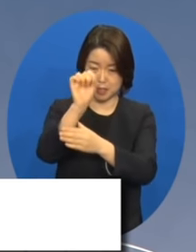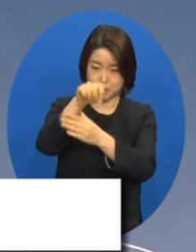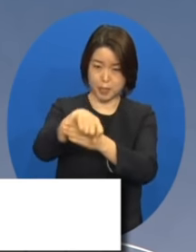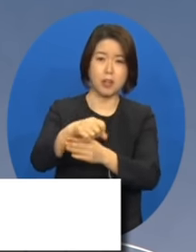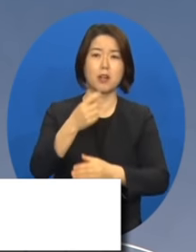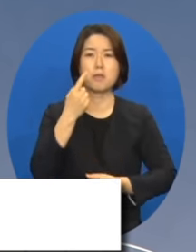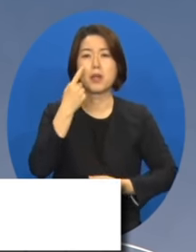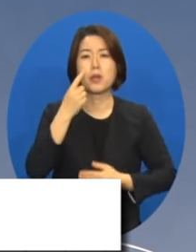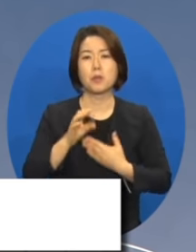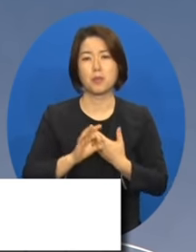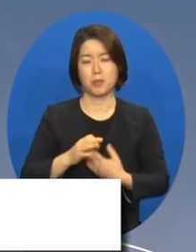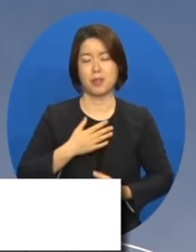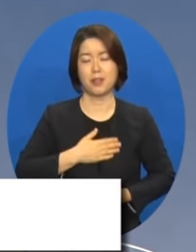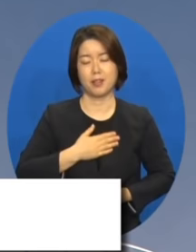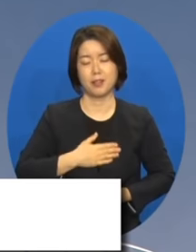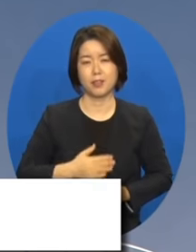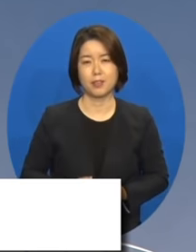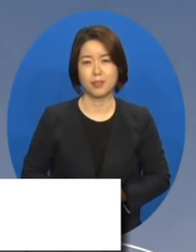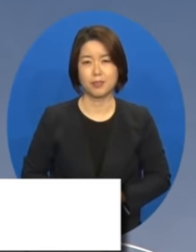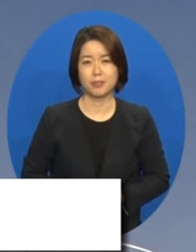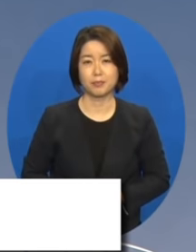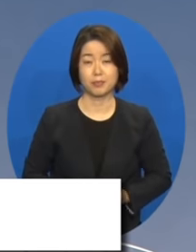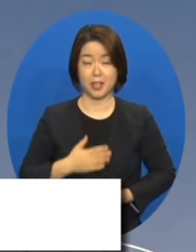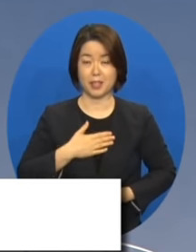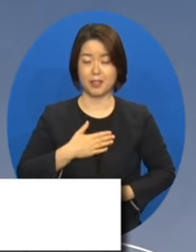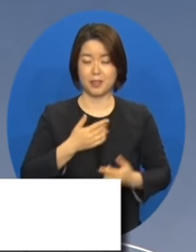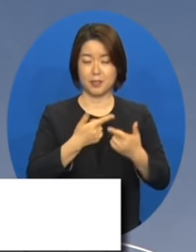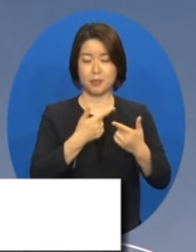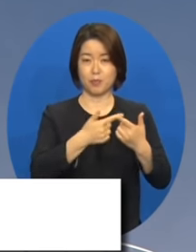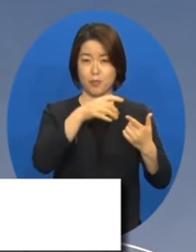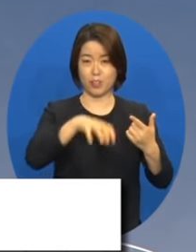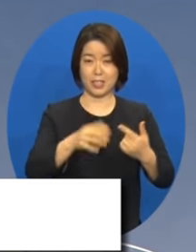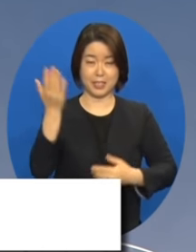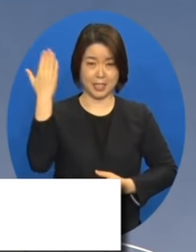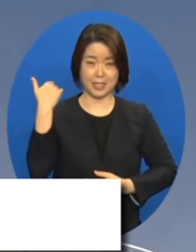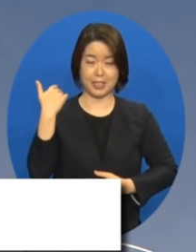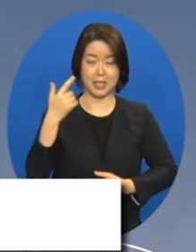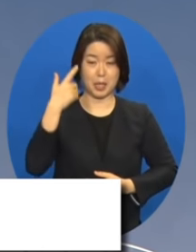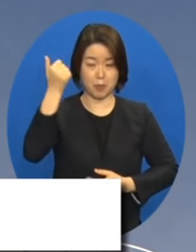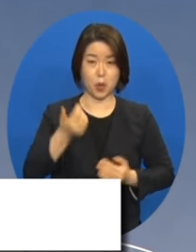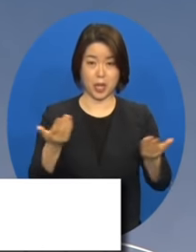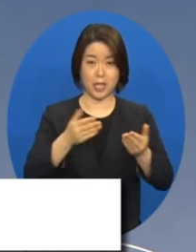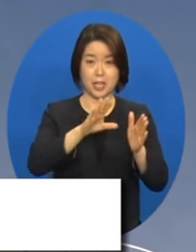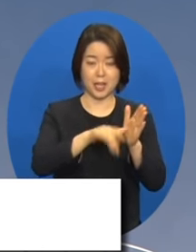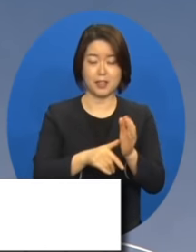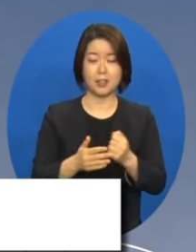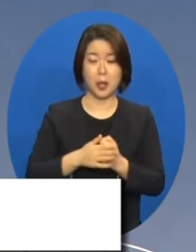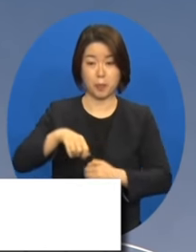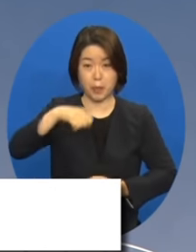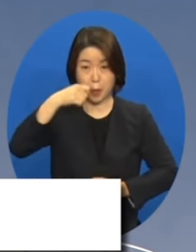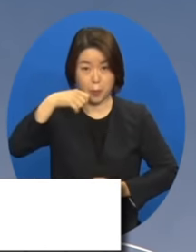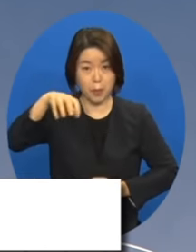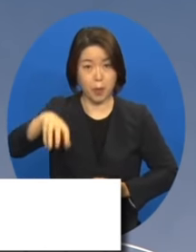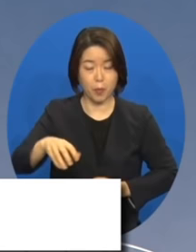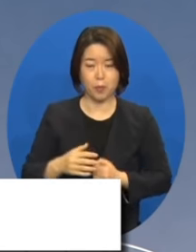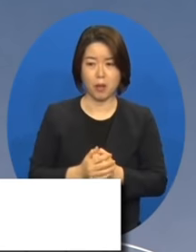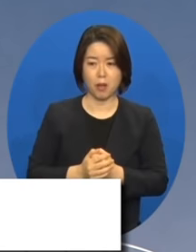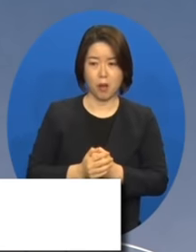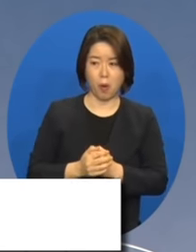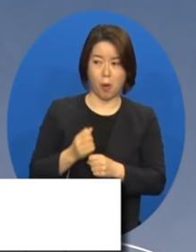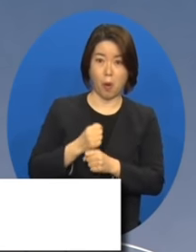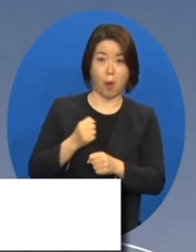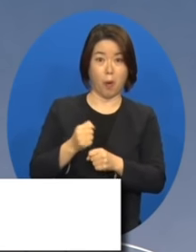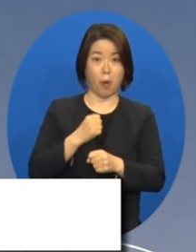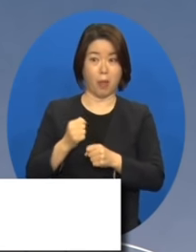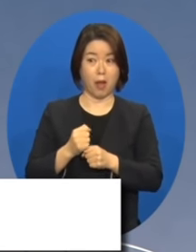보면 하는 겁니다 제가 부산에서 목회할 때 식사하는 자리에 서 아주 곤혹스러운